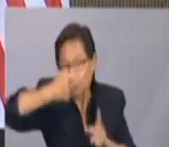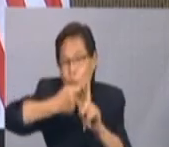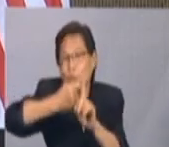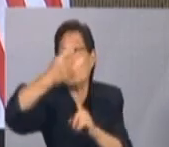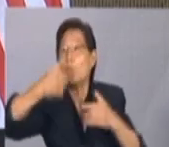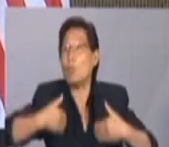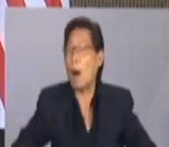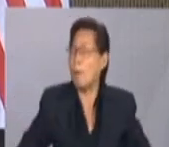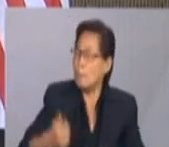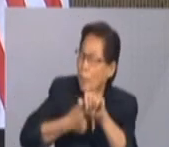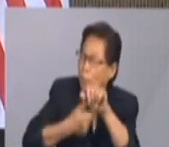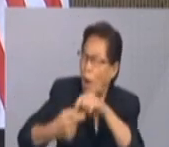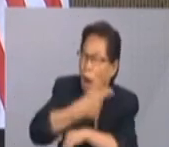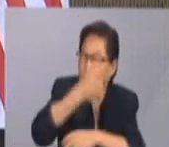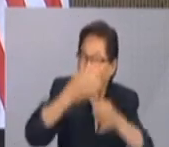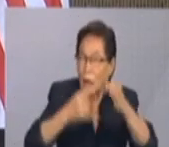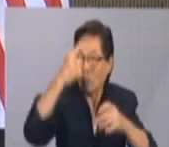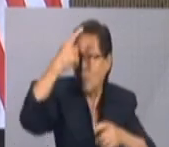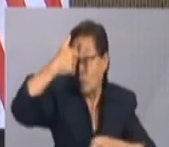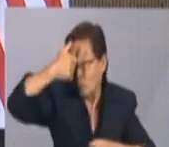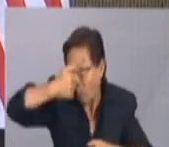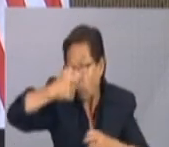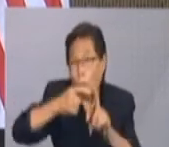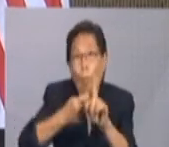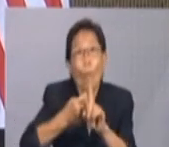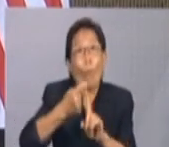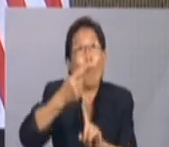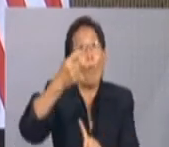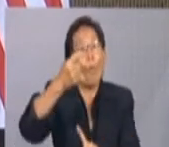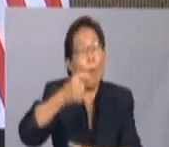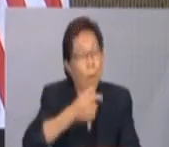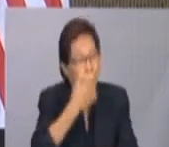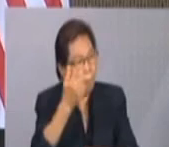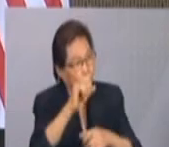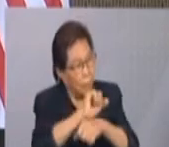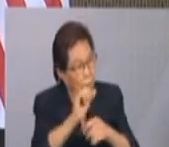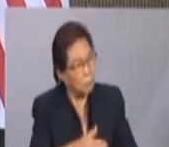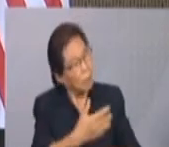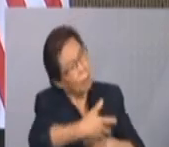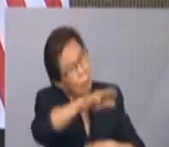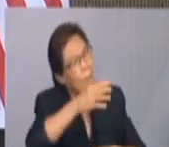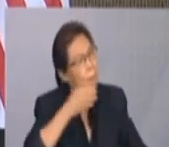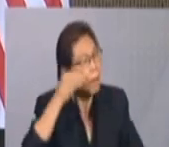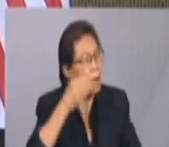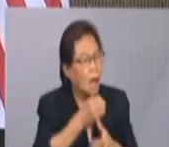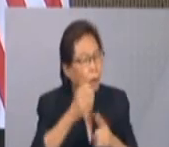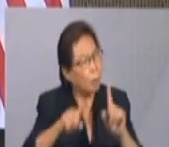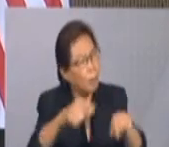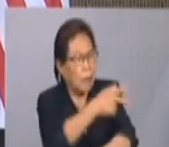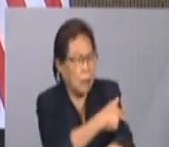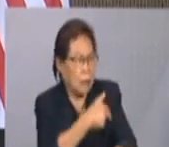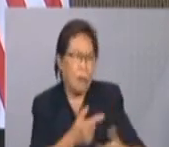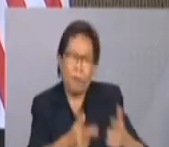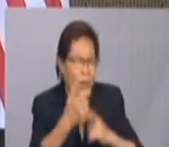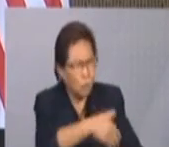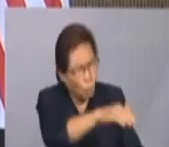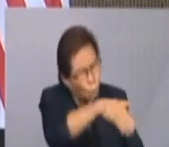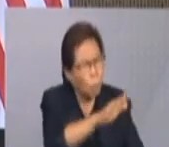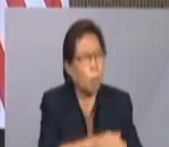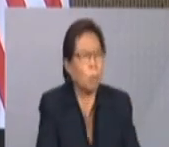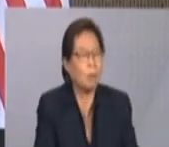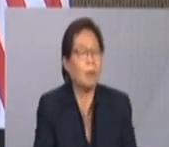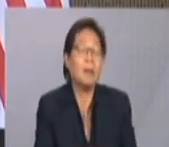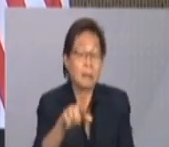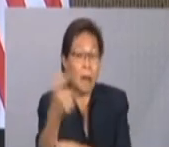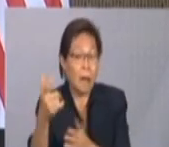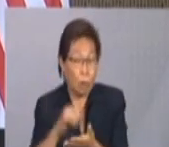kalau suhu badan itu tinggi menyesatkan pekerja supaya balik atau pergi ke klinik tidak segera Hai